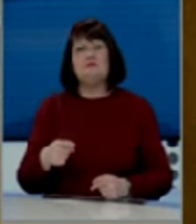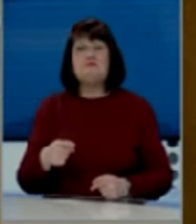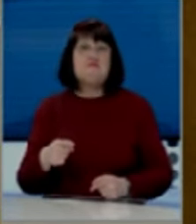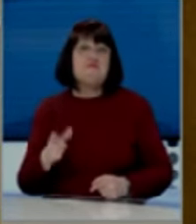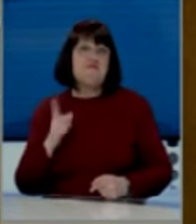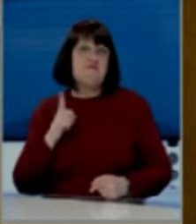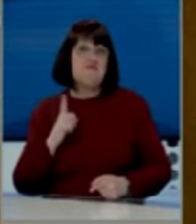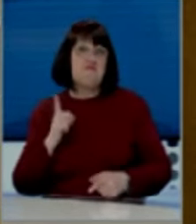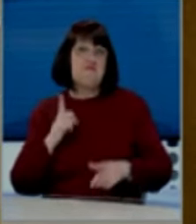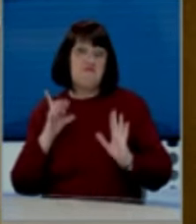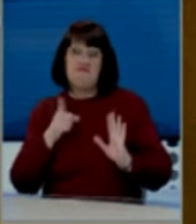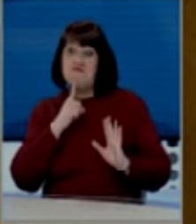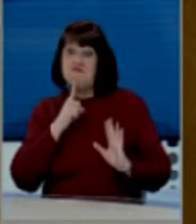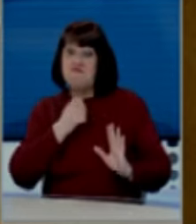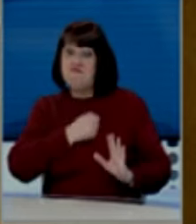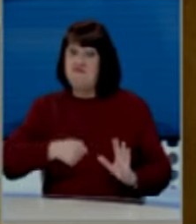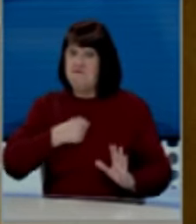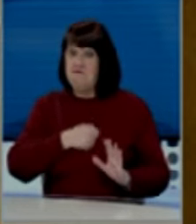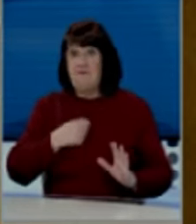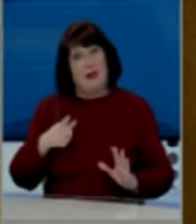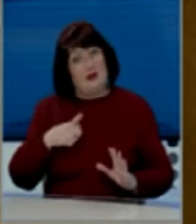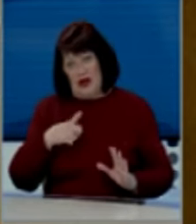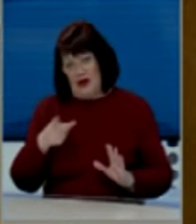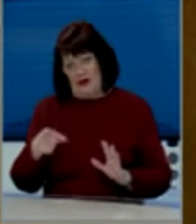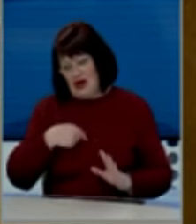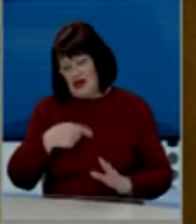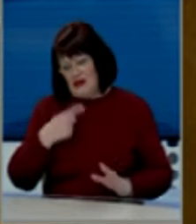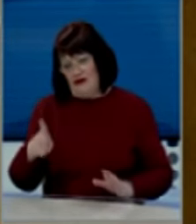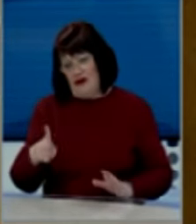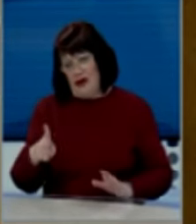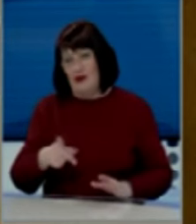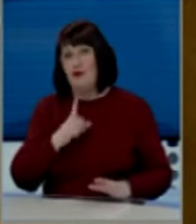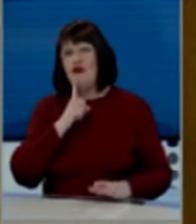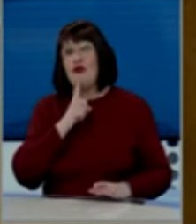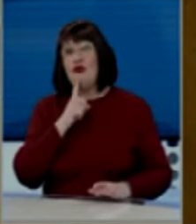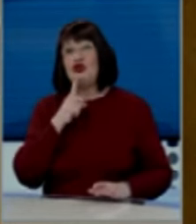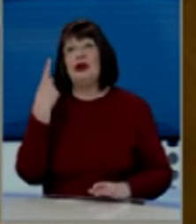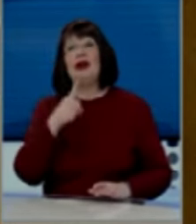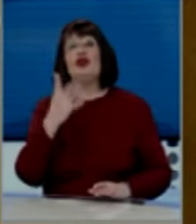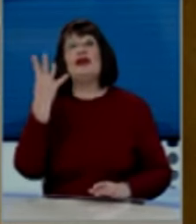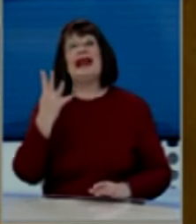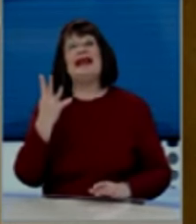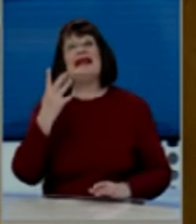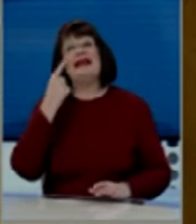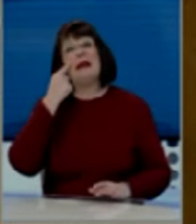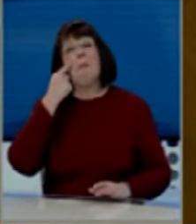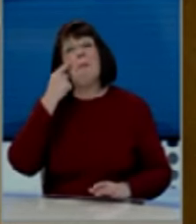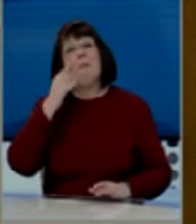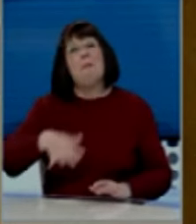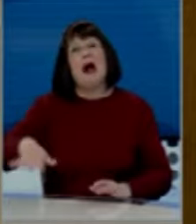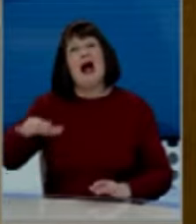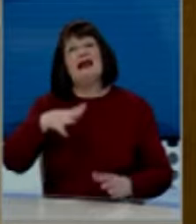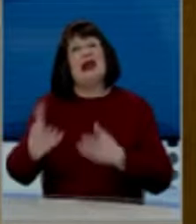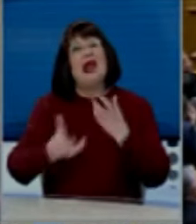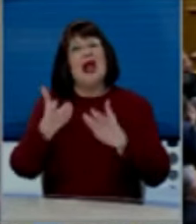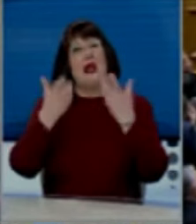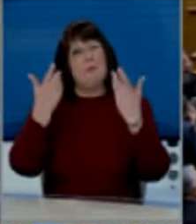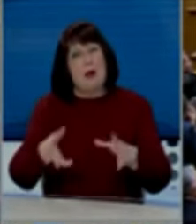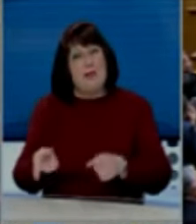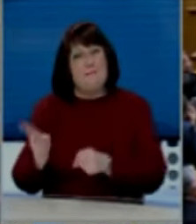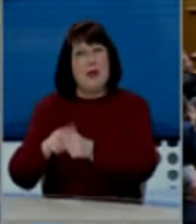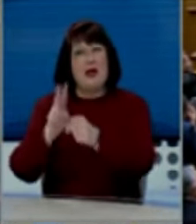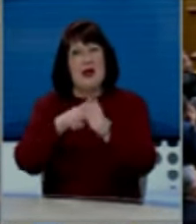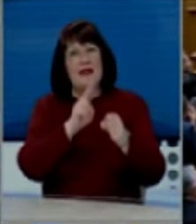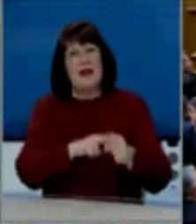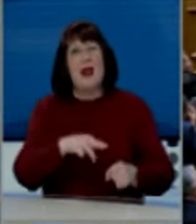σε παρόμοιες τραγωδίες. Όπως των 104 πολιτών που κάηκαν στο μάτι, αυτών που έχασαν τη ζωή